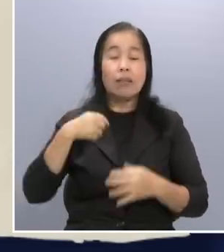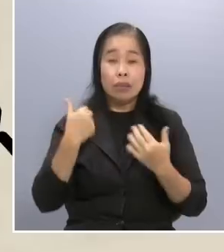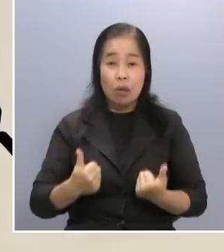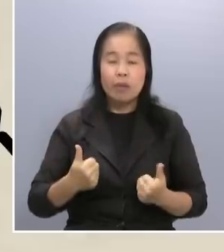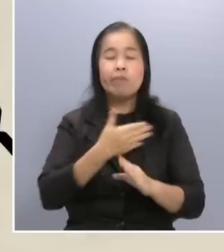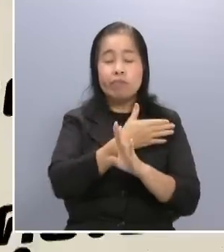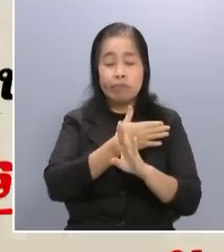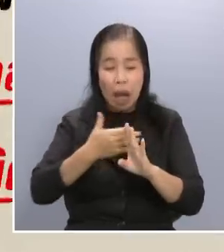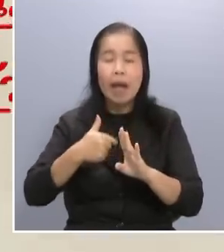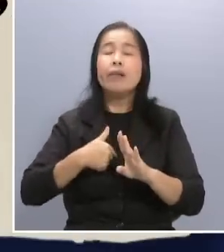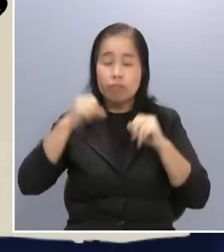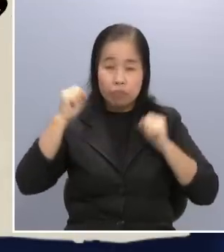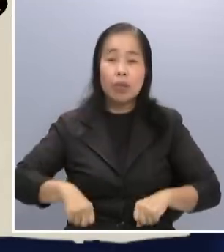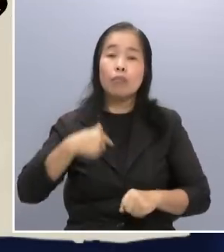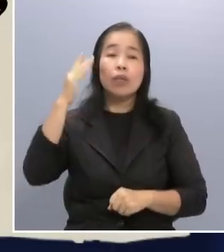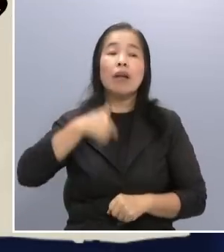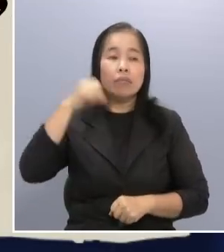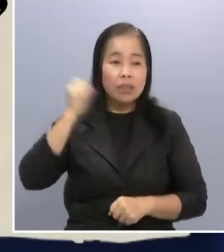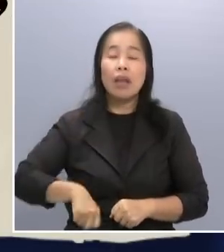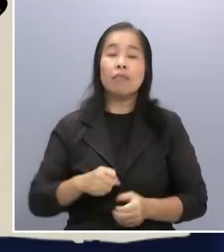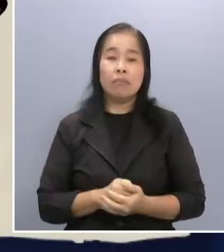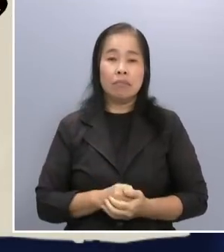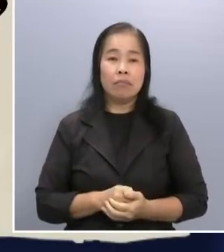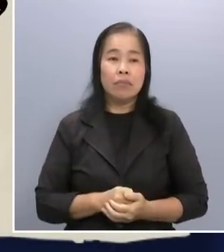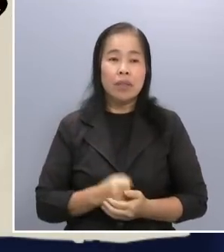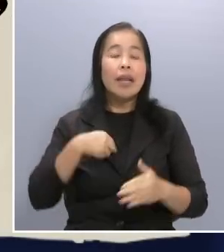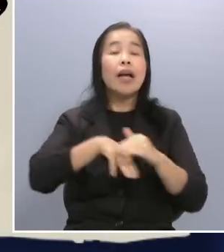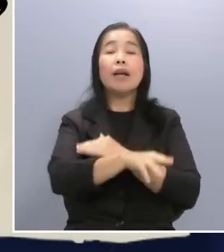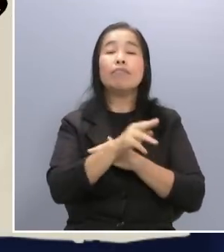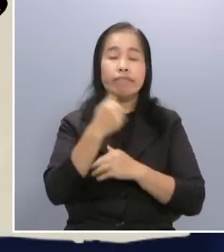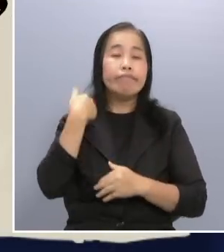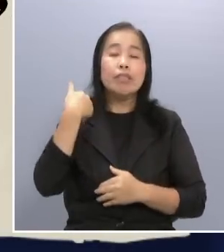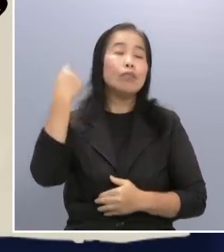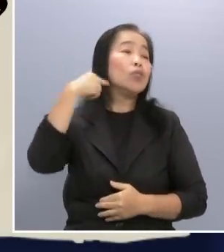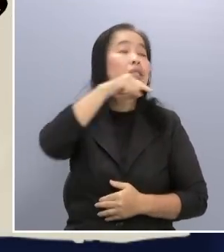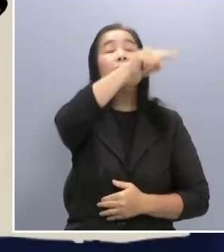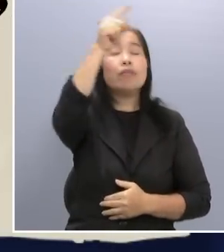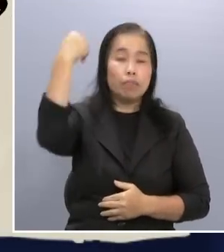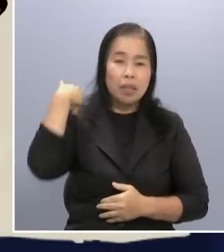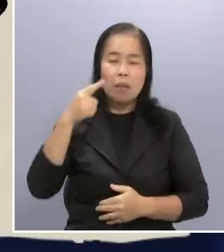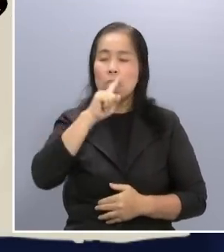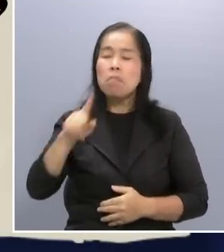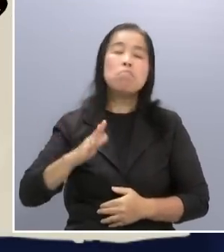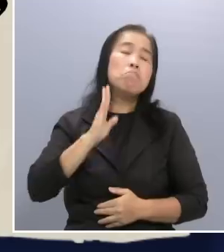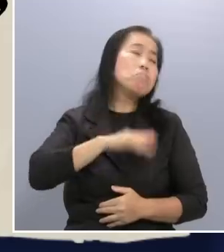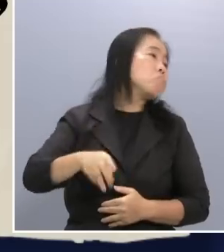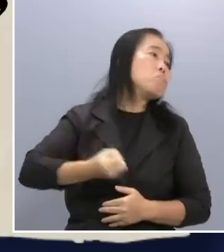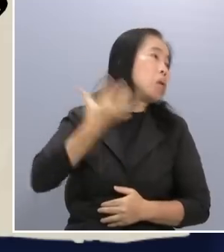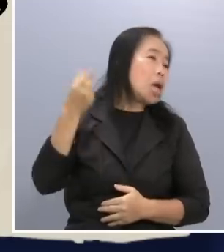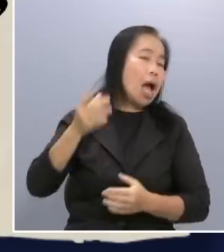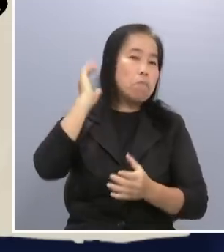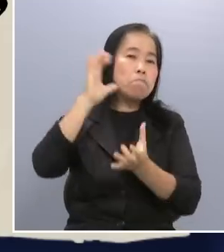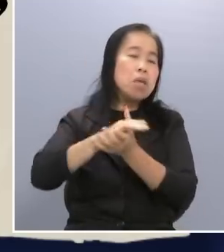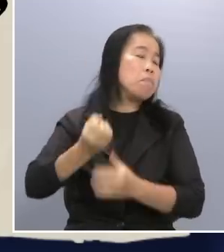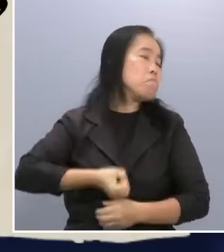ก็ยอมรับแบบชายเลยมันแมนกันไปเลยว่าผมแอบไปคุยกับสาวอื่นบ้าง พราะผมเบื่อยืนยันนะผ